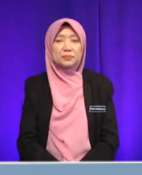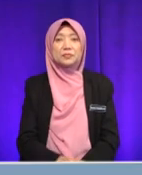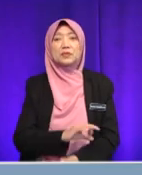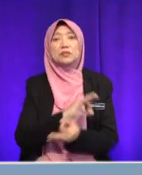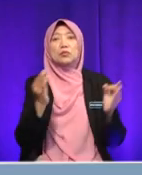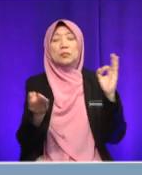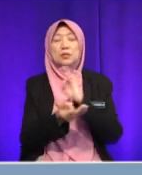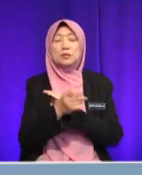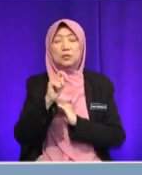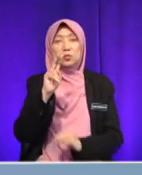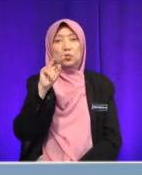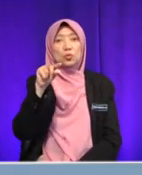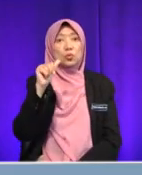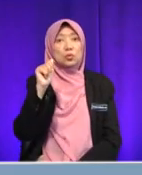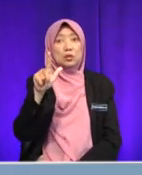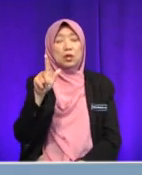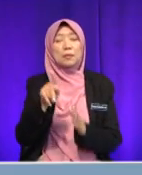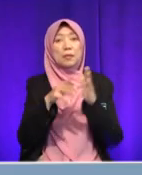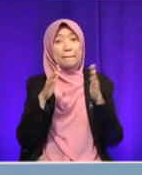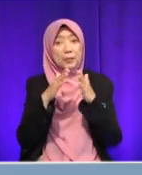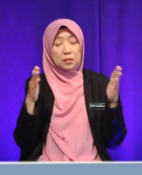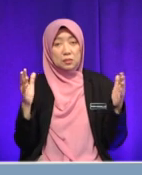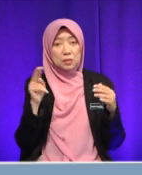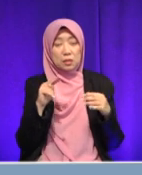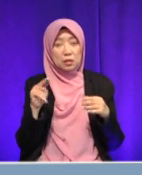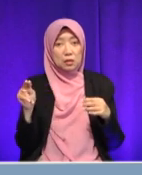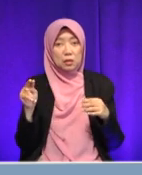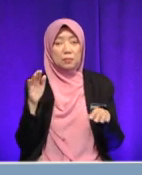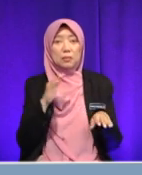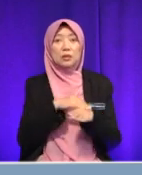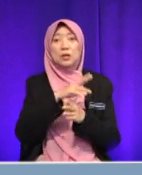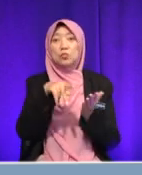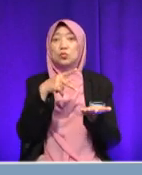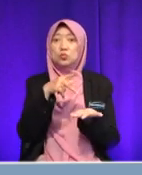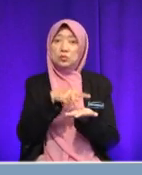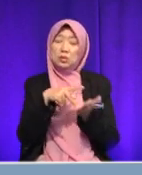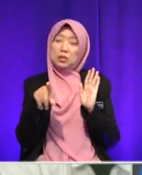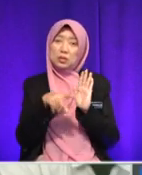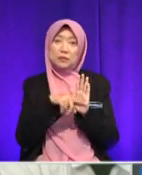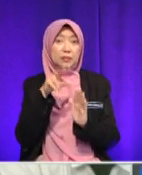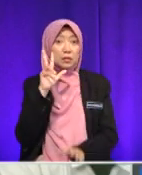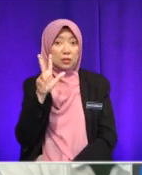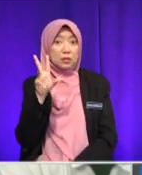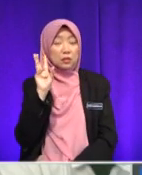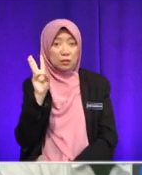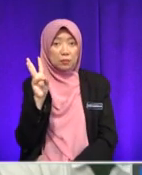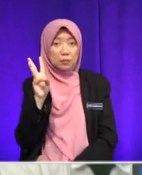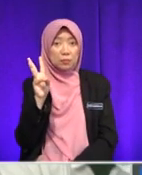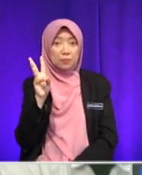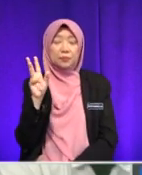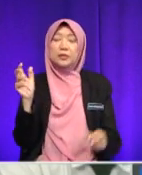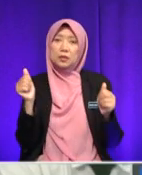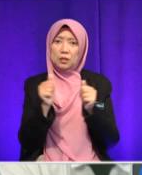transformasi tunggal ialah pembesaran pada pusat negatif 3, 6